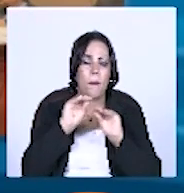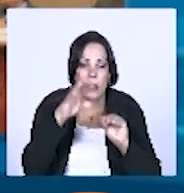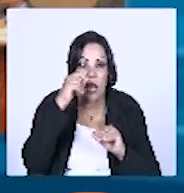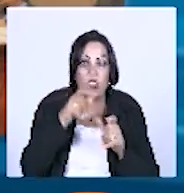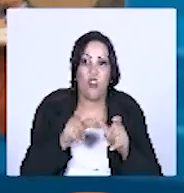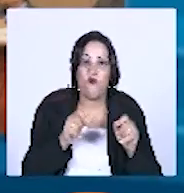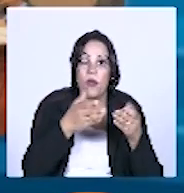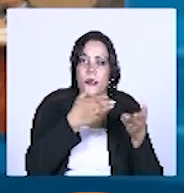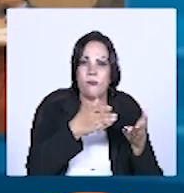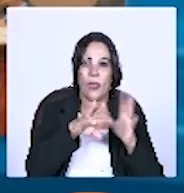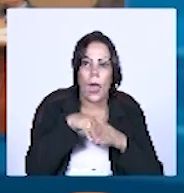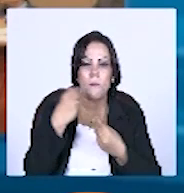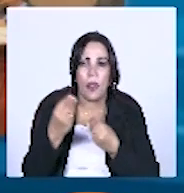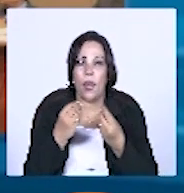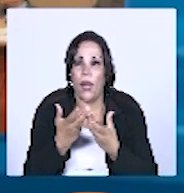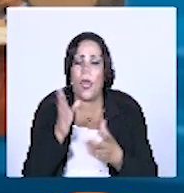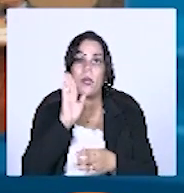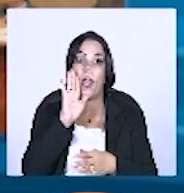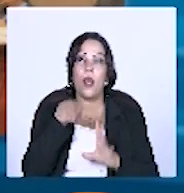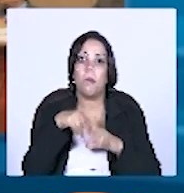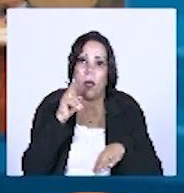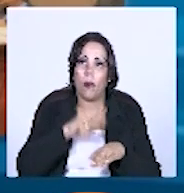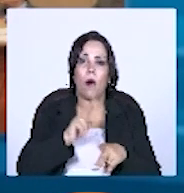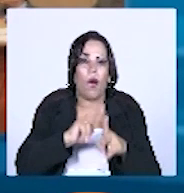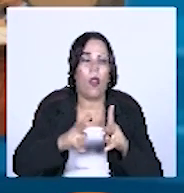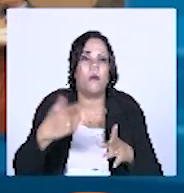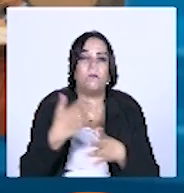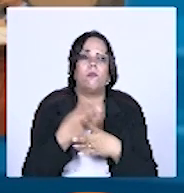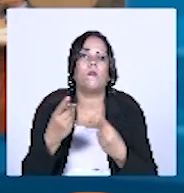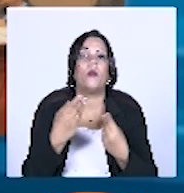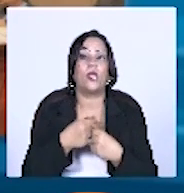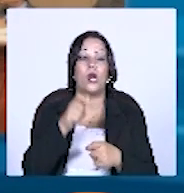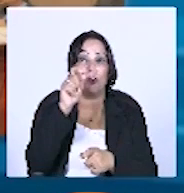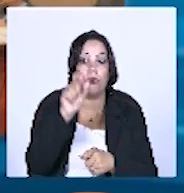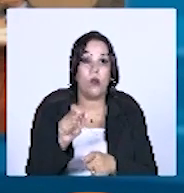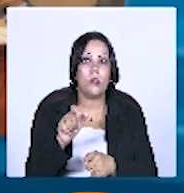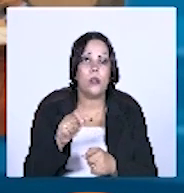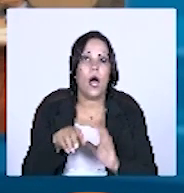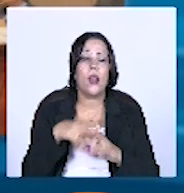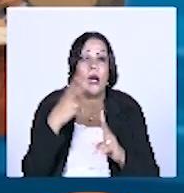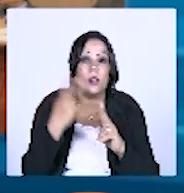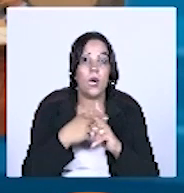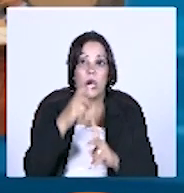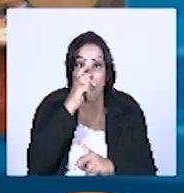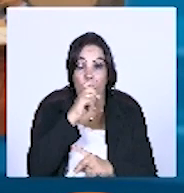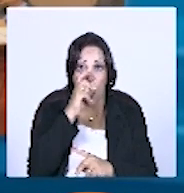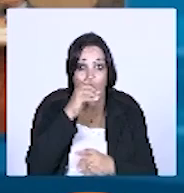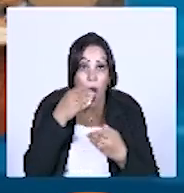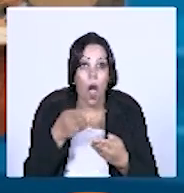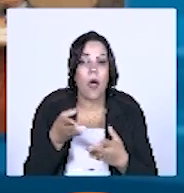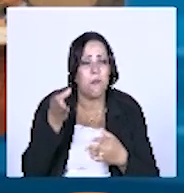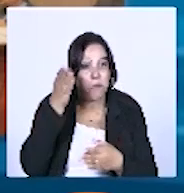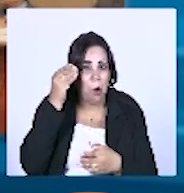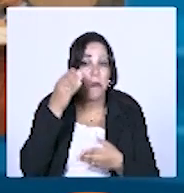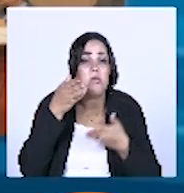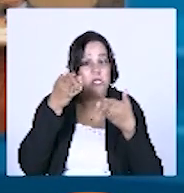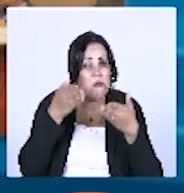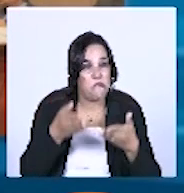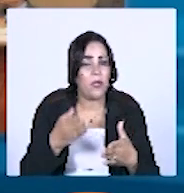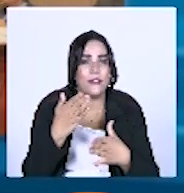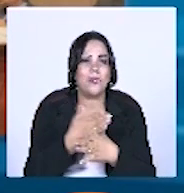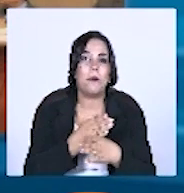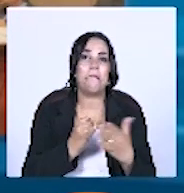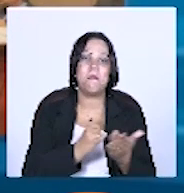التعليم واشياء كثيره جدا بيحصل المواطن على توعيه حتى المزارعين بيحصلوا من خلال المدارس